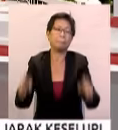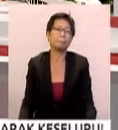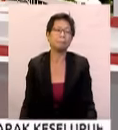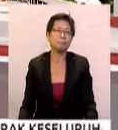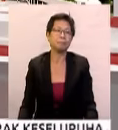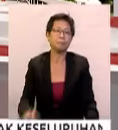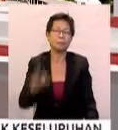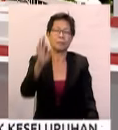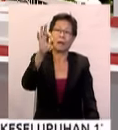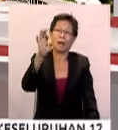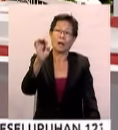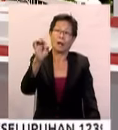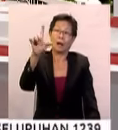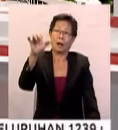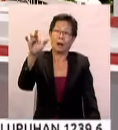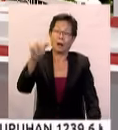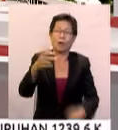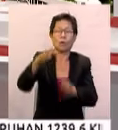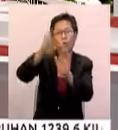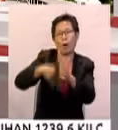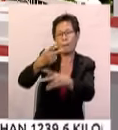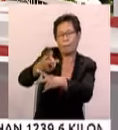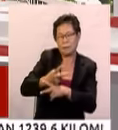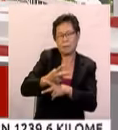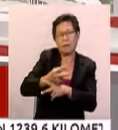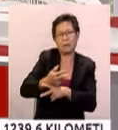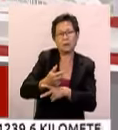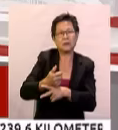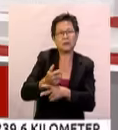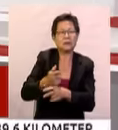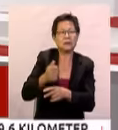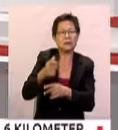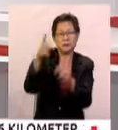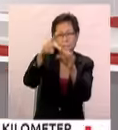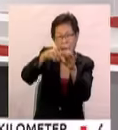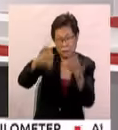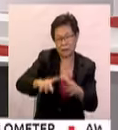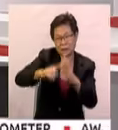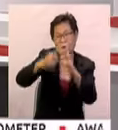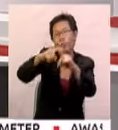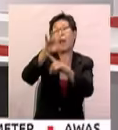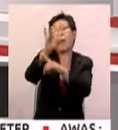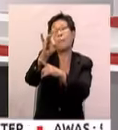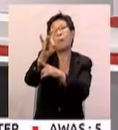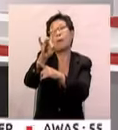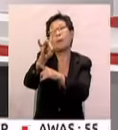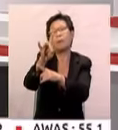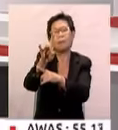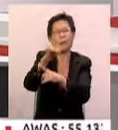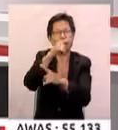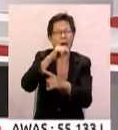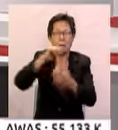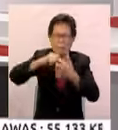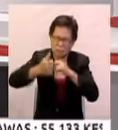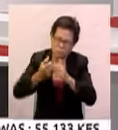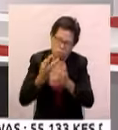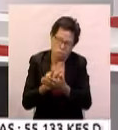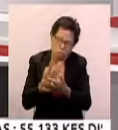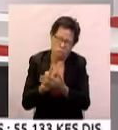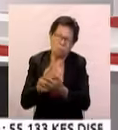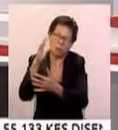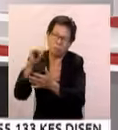Tindakan Felcra mengurangkan sementara pinjaman sara hidup kepada para peserta bermula Ogos lalu adalah disebabkan kedudukan kewangan semasa syarikat yang